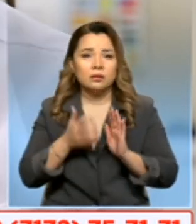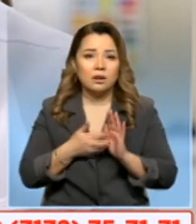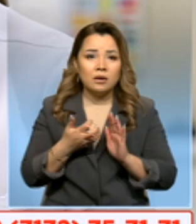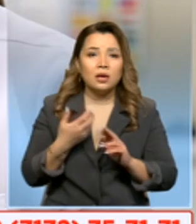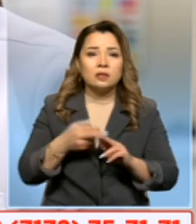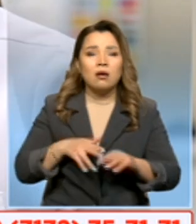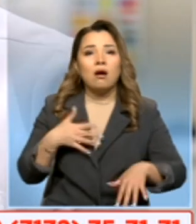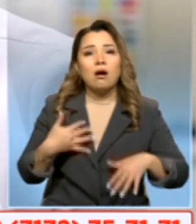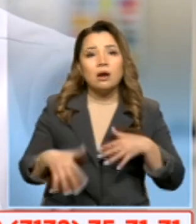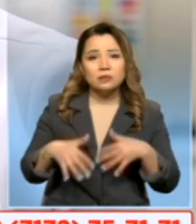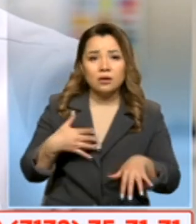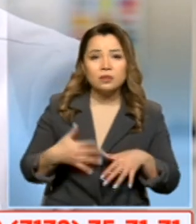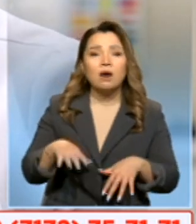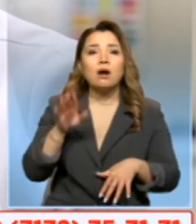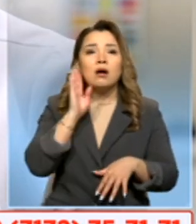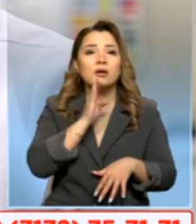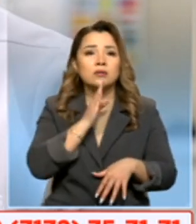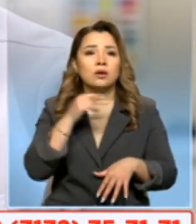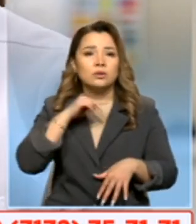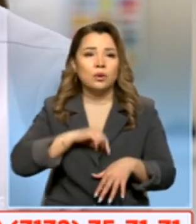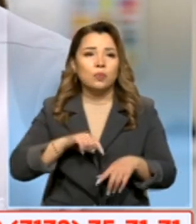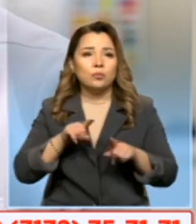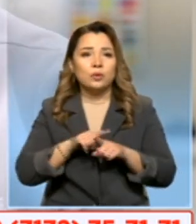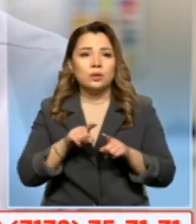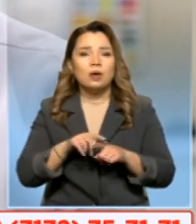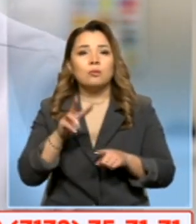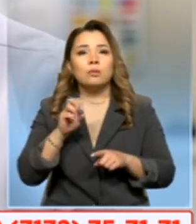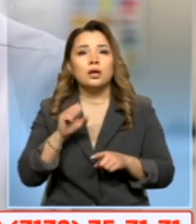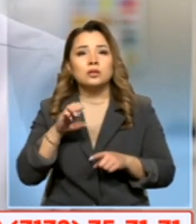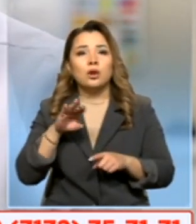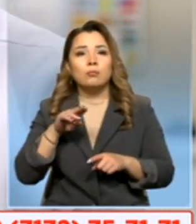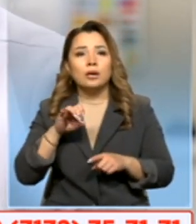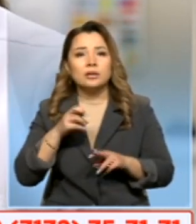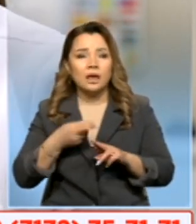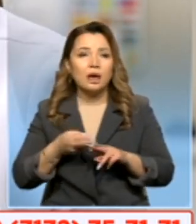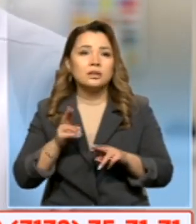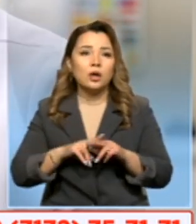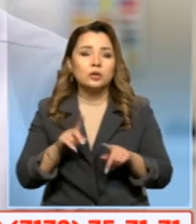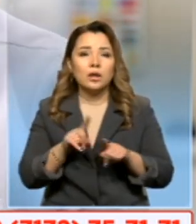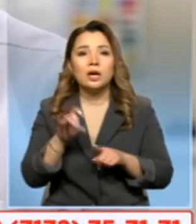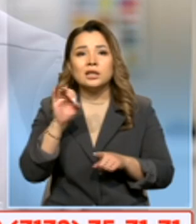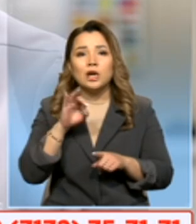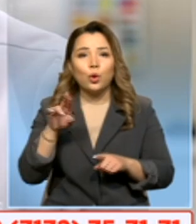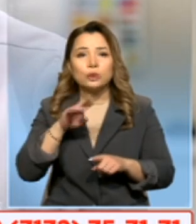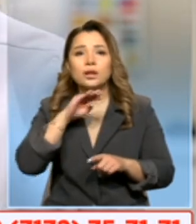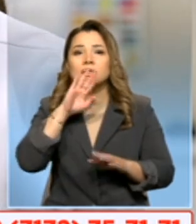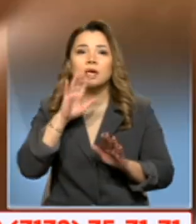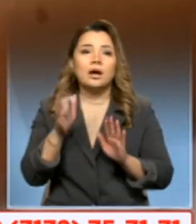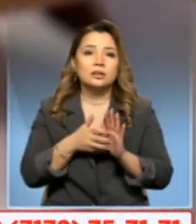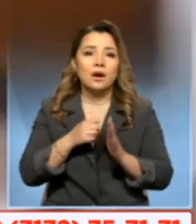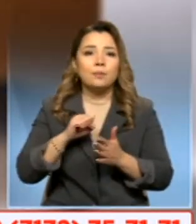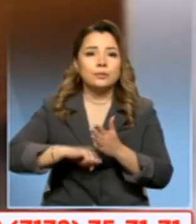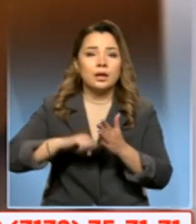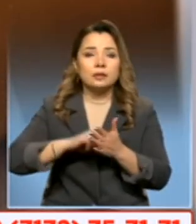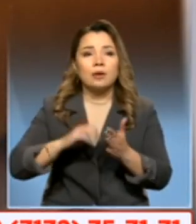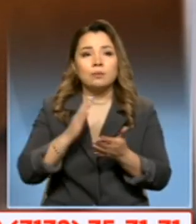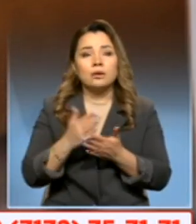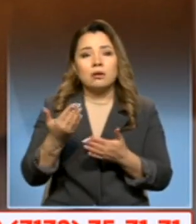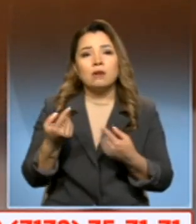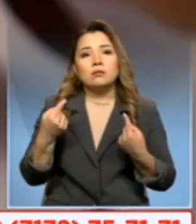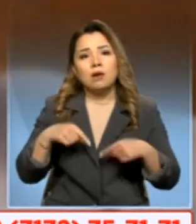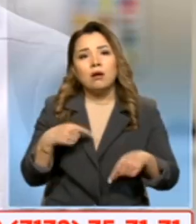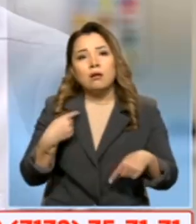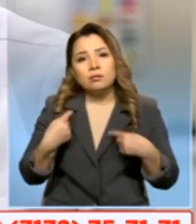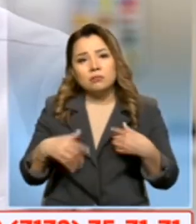әлсіздік, әйел адамдарында тіпті диффузды мастопатияның өзі де осы йод жетіспеушілігінің салдарынан болуы мүмкін.